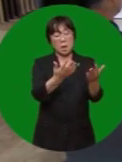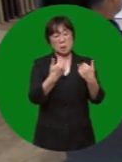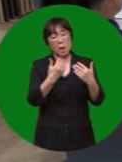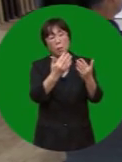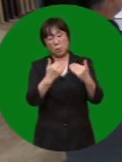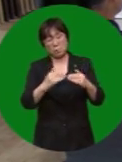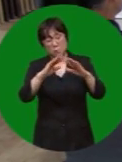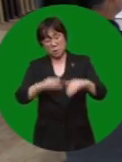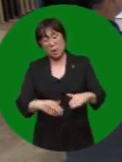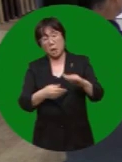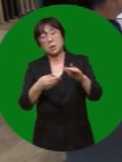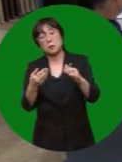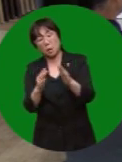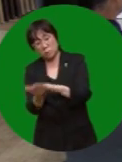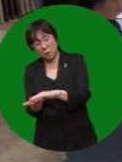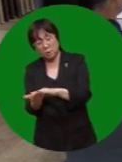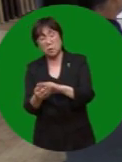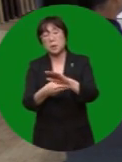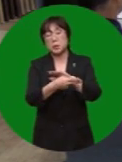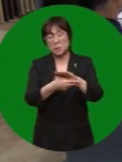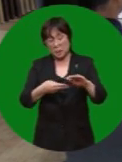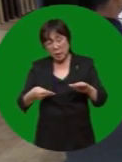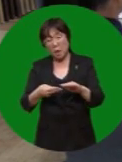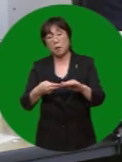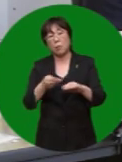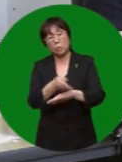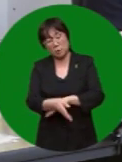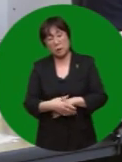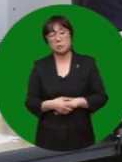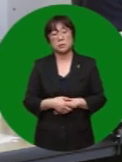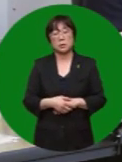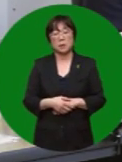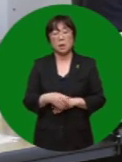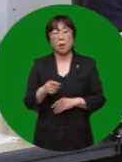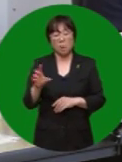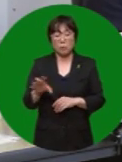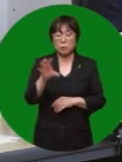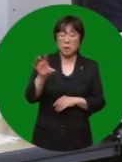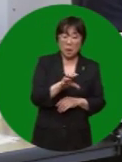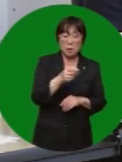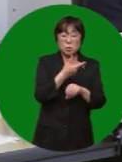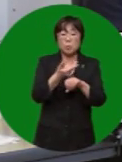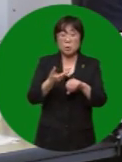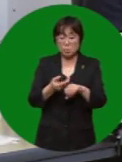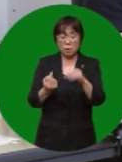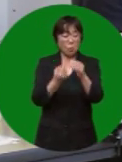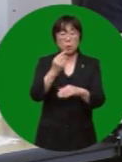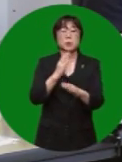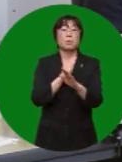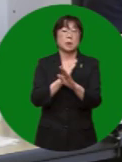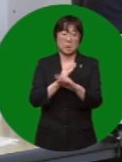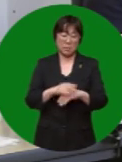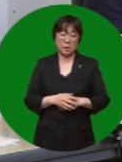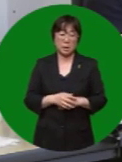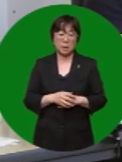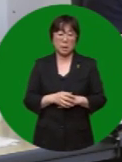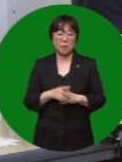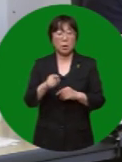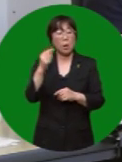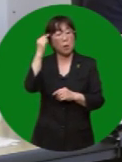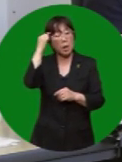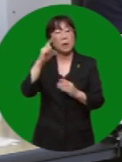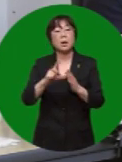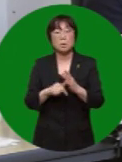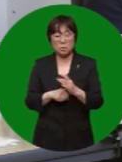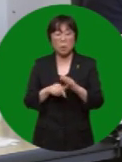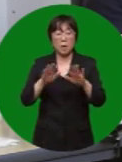壊をして亡くなったり逃げ遅れたりとか、これを二度と同じことを徳島で起こしてはいけないということを考えると